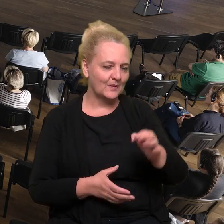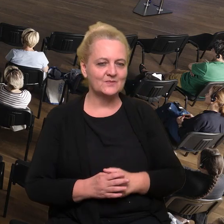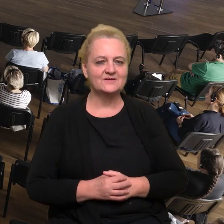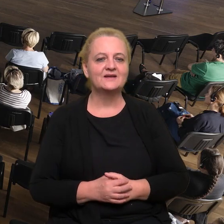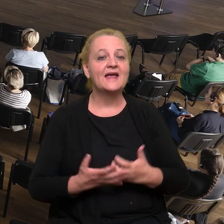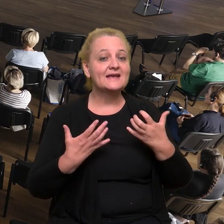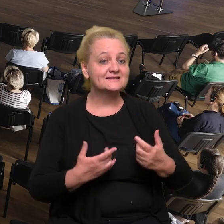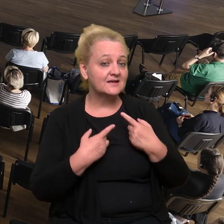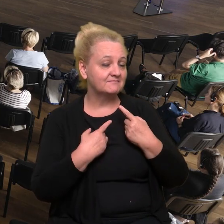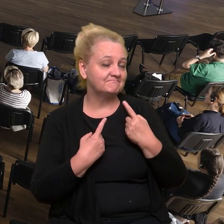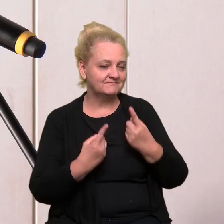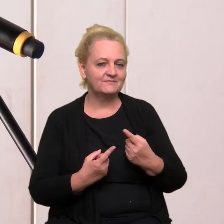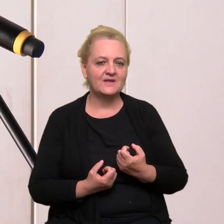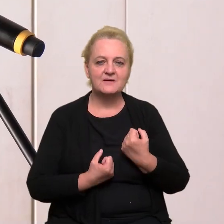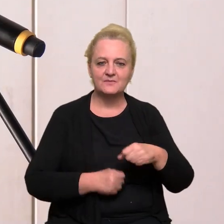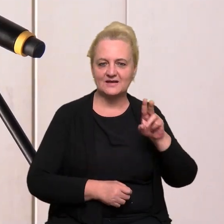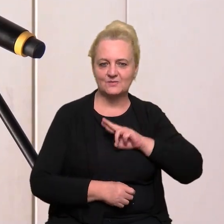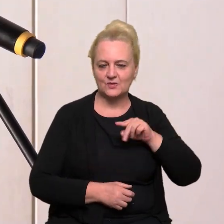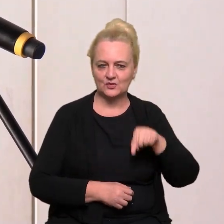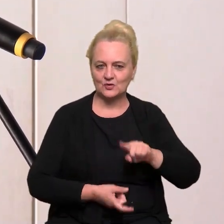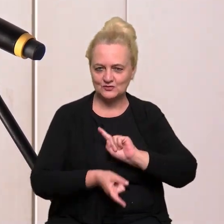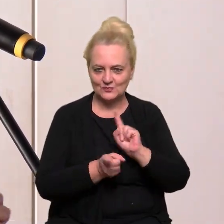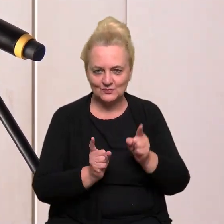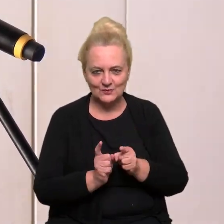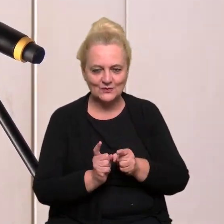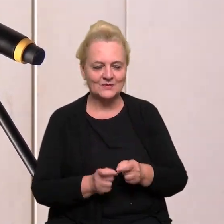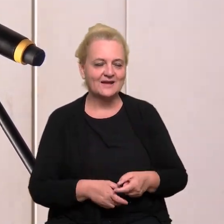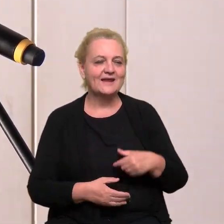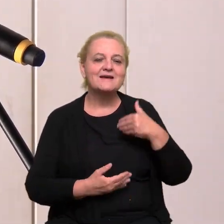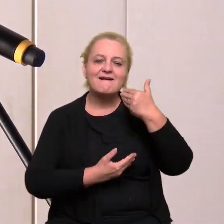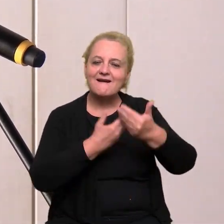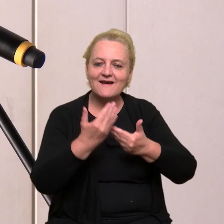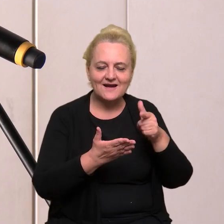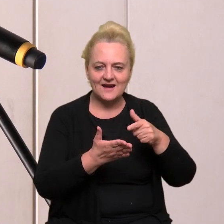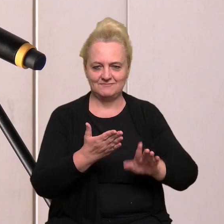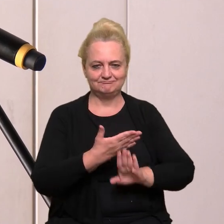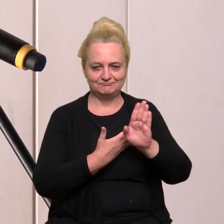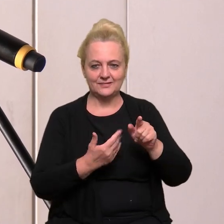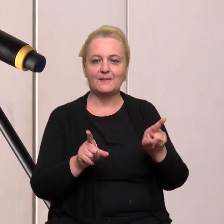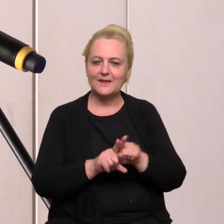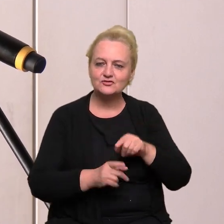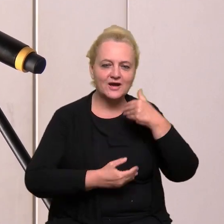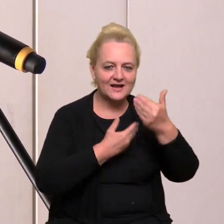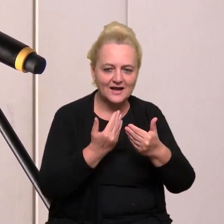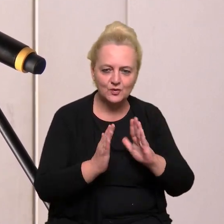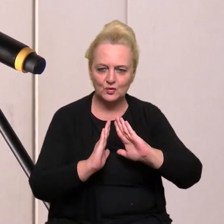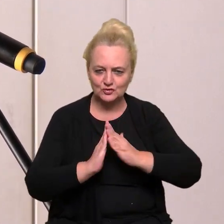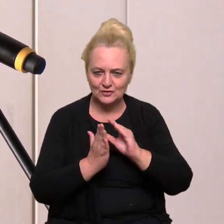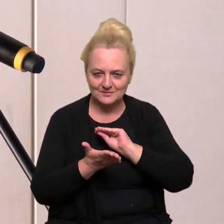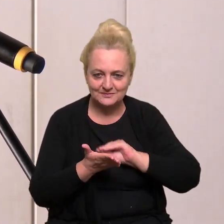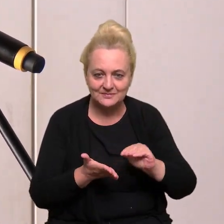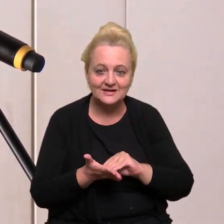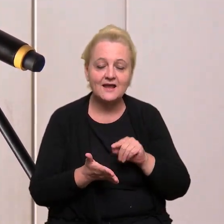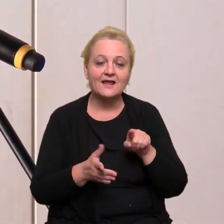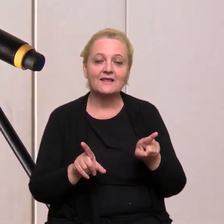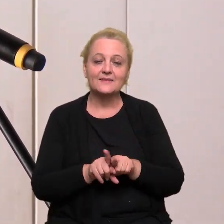Chciałam powiedzieć, że bardzo, bardzo podoba mi się to spotkanie i bardzo pani gratuluję tego występu i książki. I dla mnie